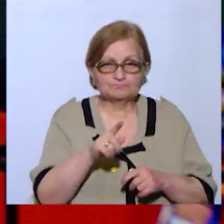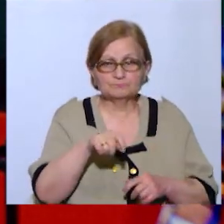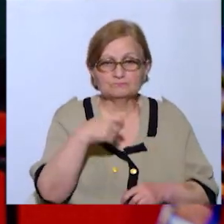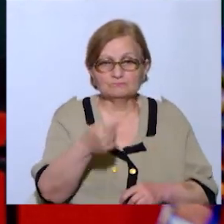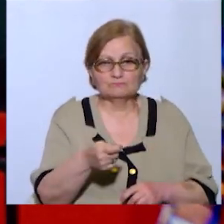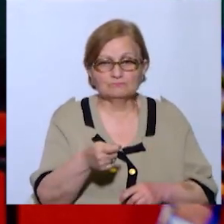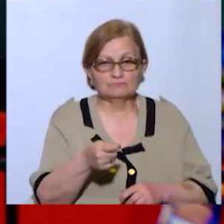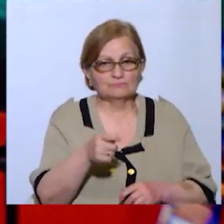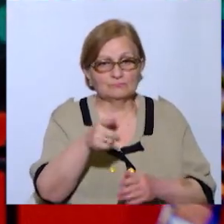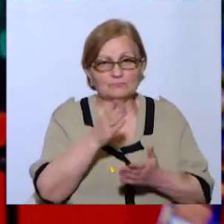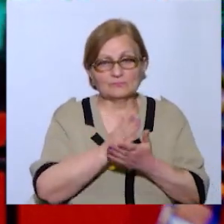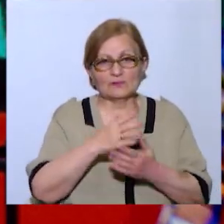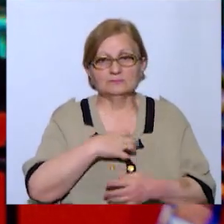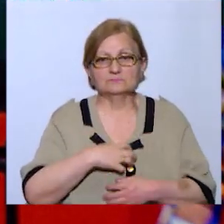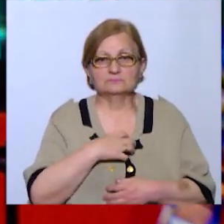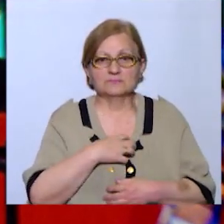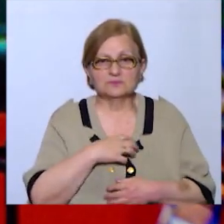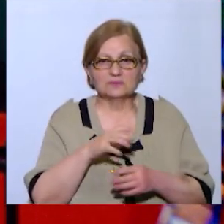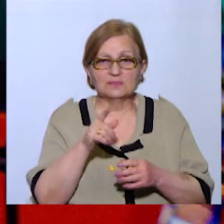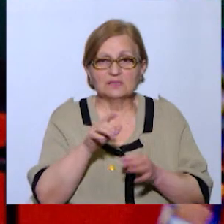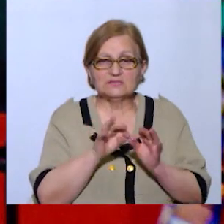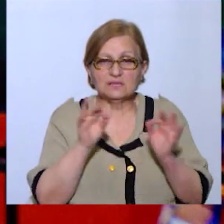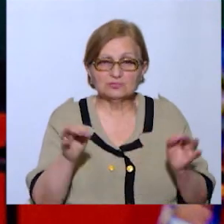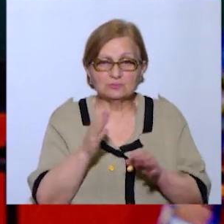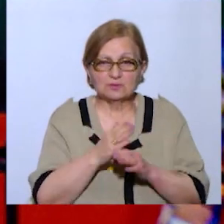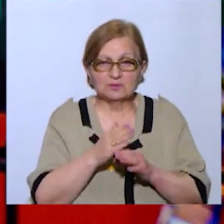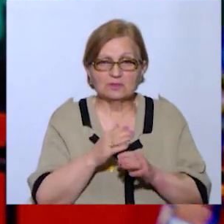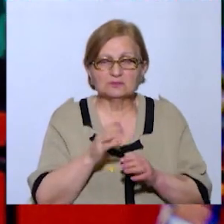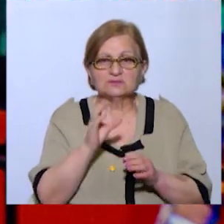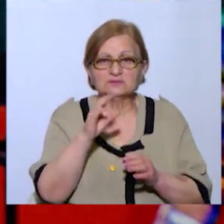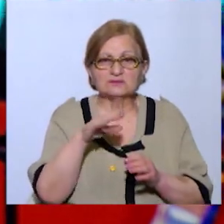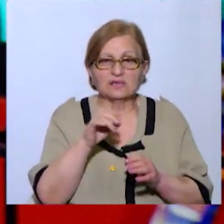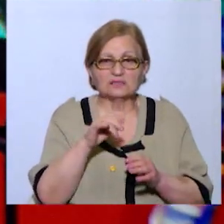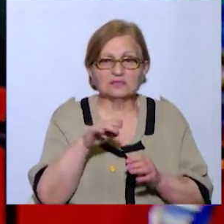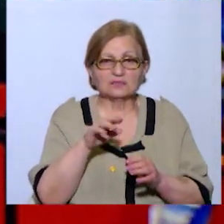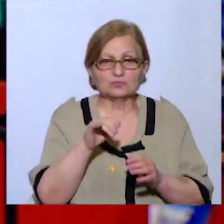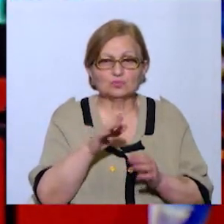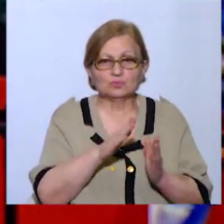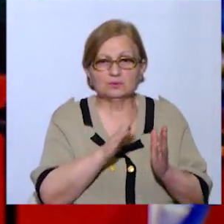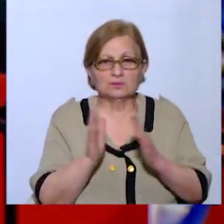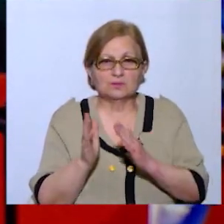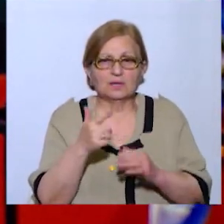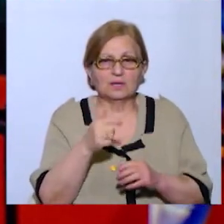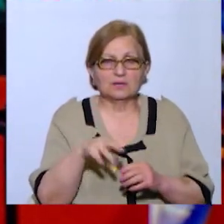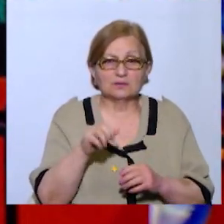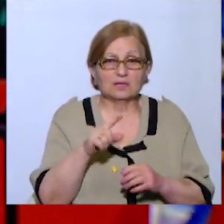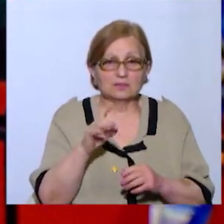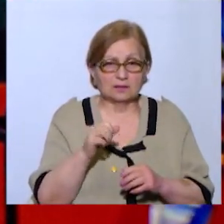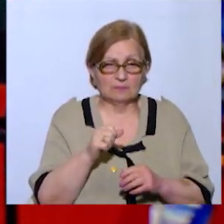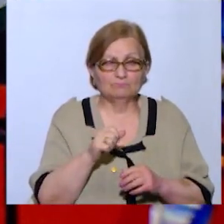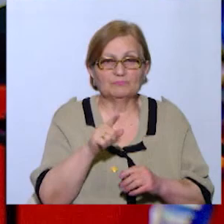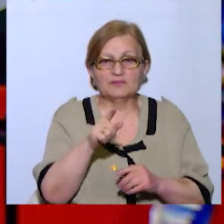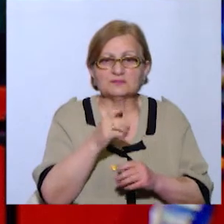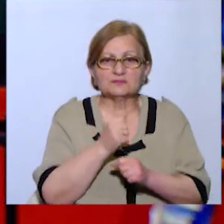მონაცემებისთვის მნიშვნელოვანი საზომი არის სტანდარტული გადახრა. სტანდარტული გადახრის დათვლა ხდება ესეთი